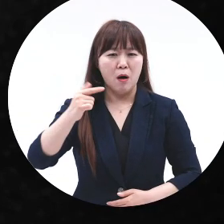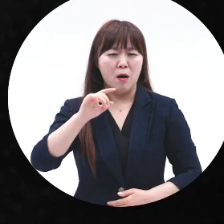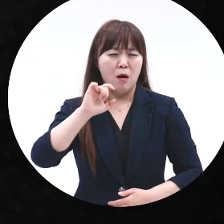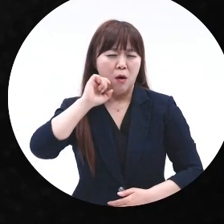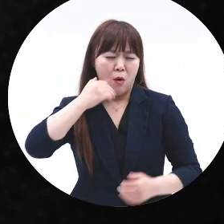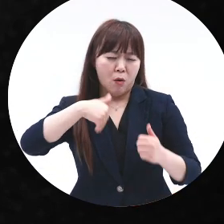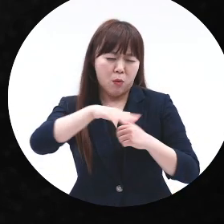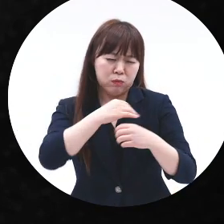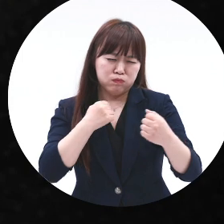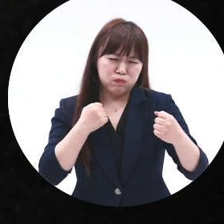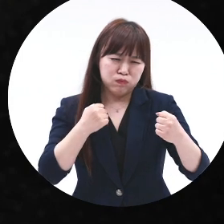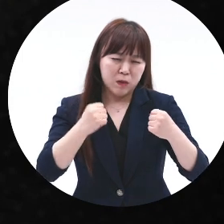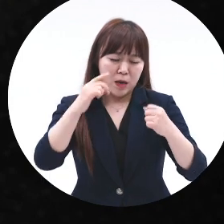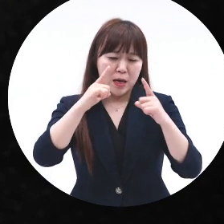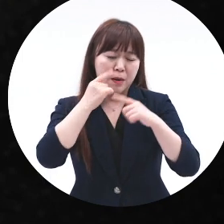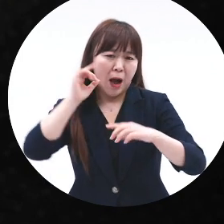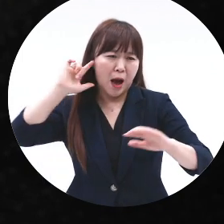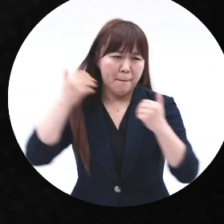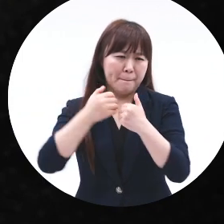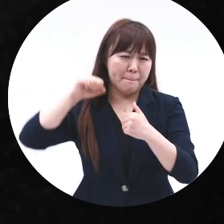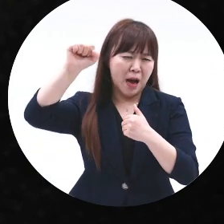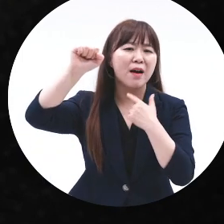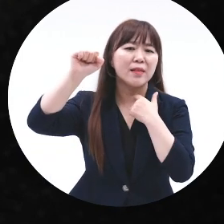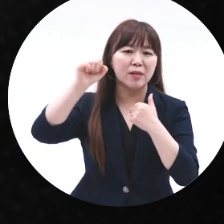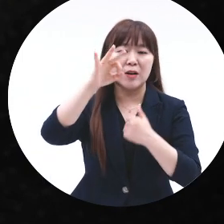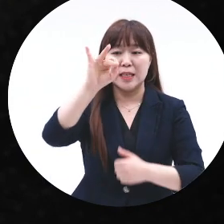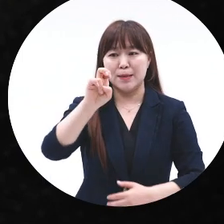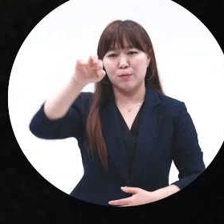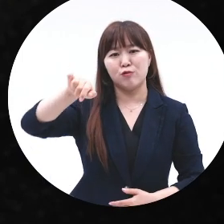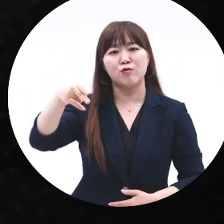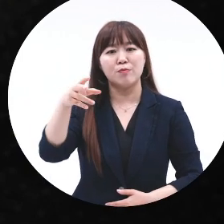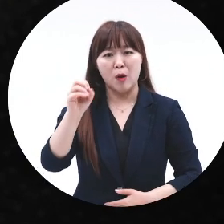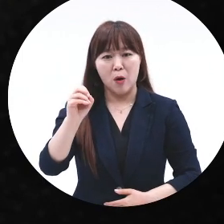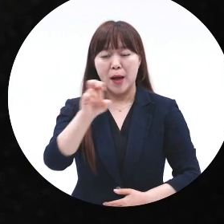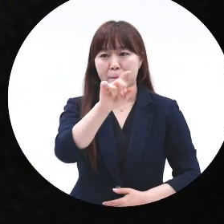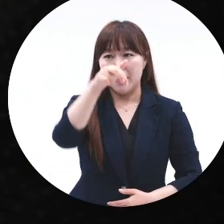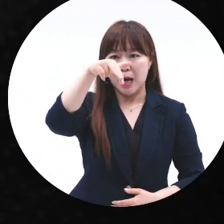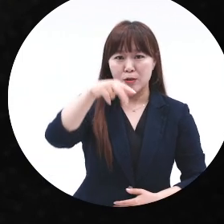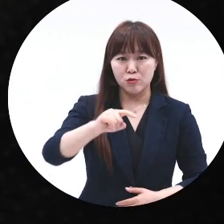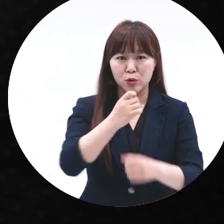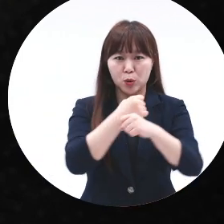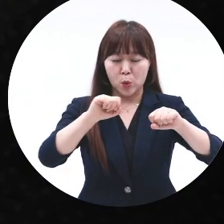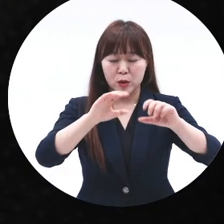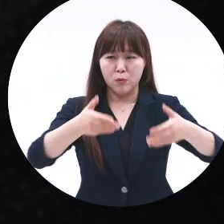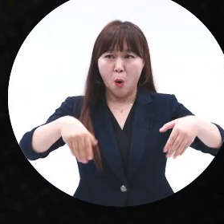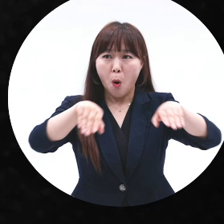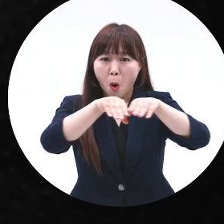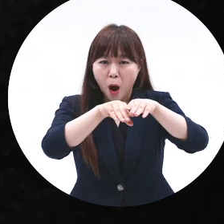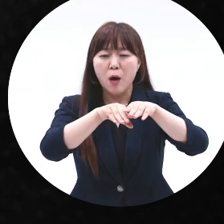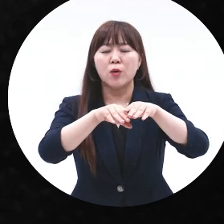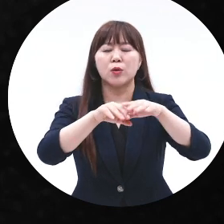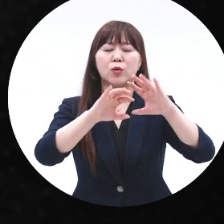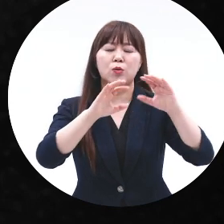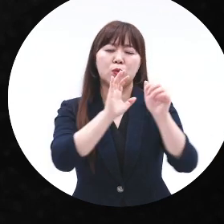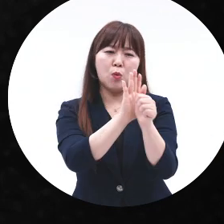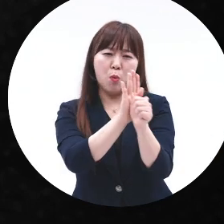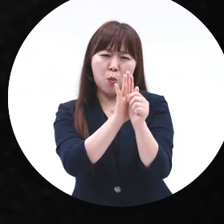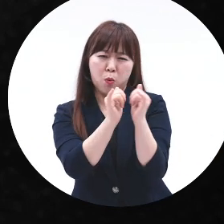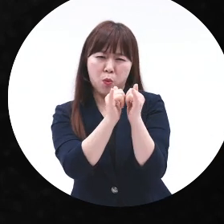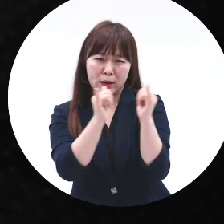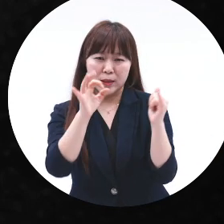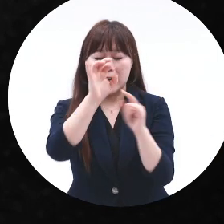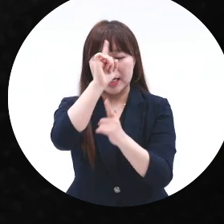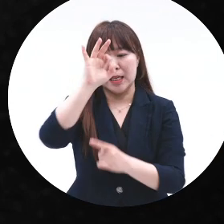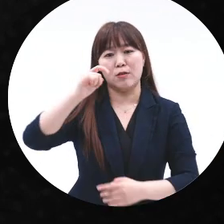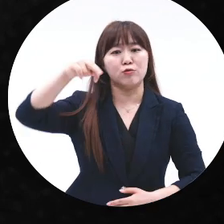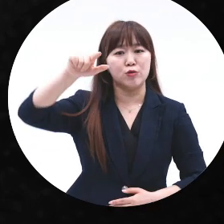광나관, 절체절명의 상황 속에서도 항일운동을 멈추지 않았던 임수명, 만주 독립운동 기지를 개척하고